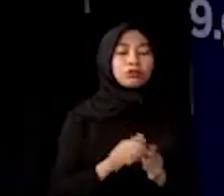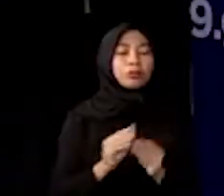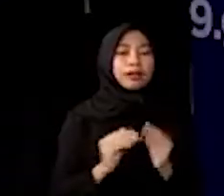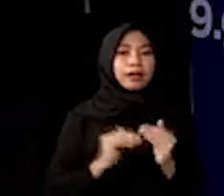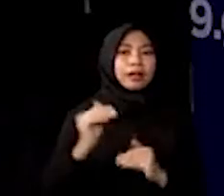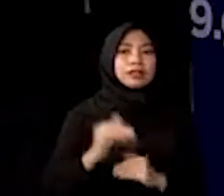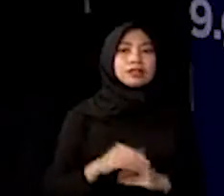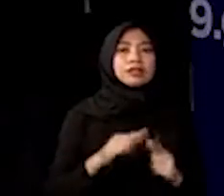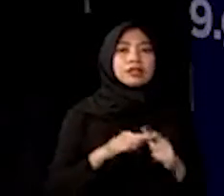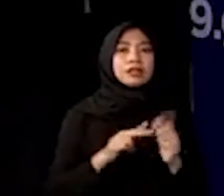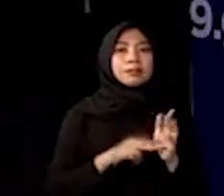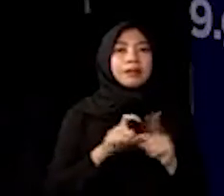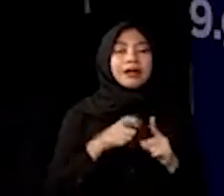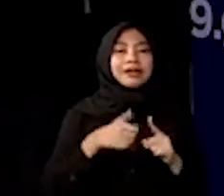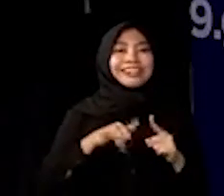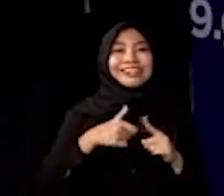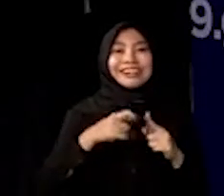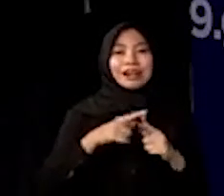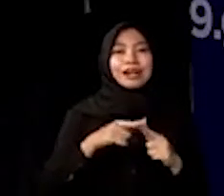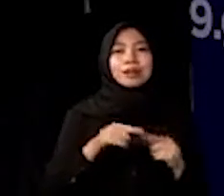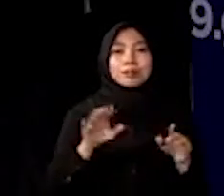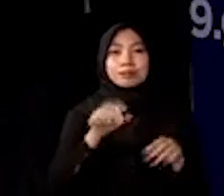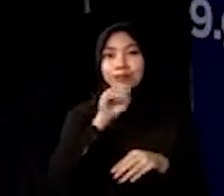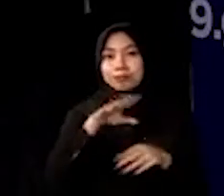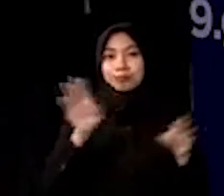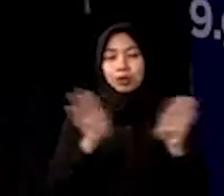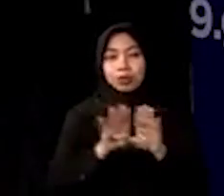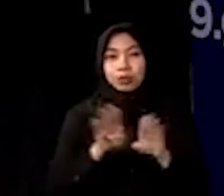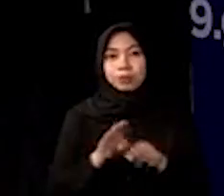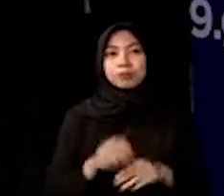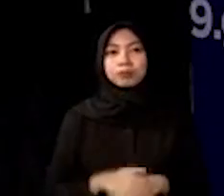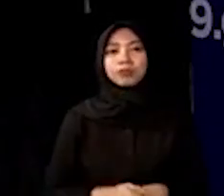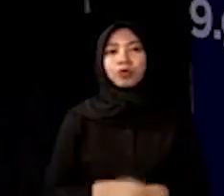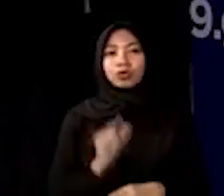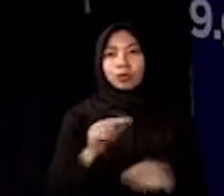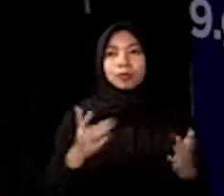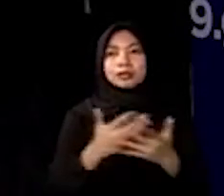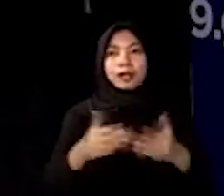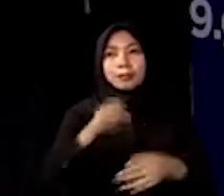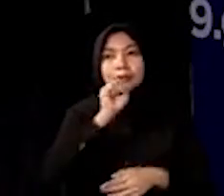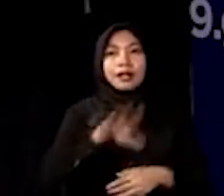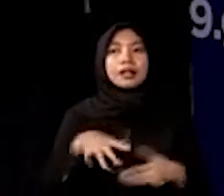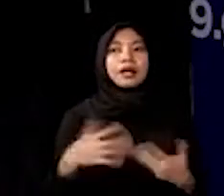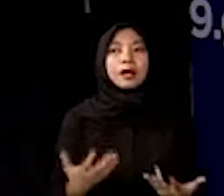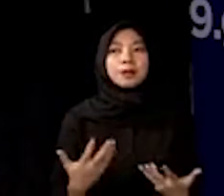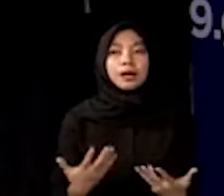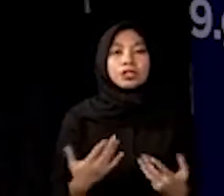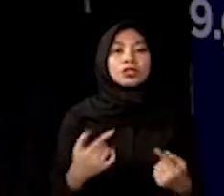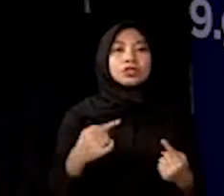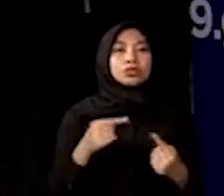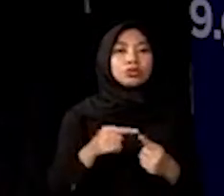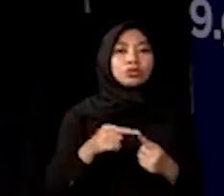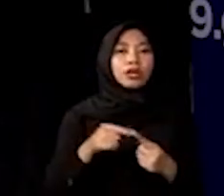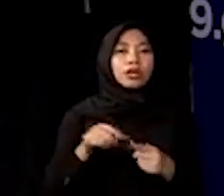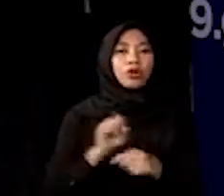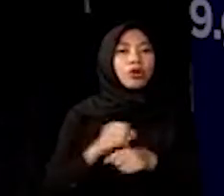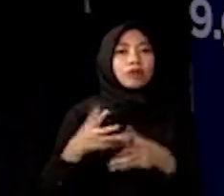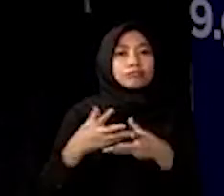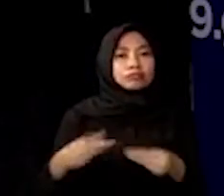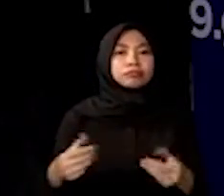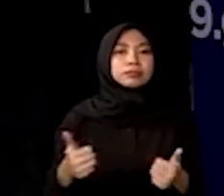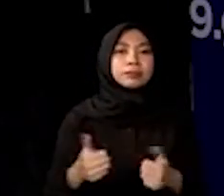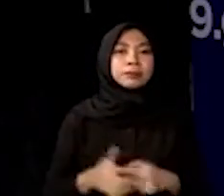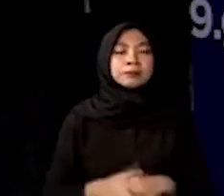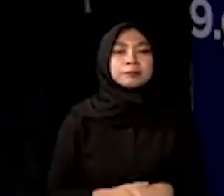Pak Andika terakhir untuk penutup Apa pesan yang bisa disampaikan pada masyarakat supaya kemudian kita bisa mengendalikan covid-19